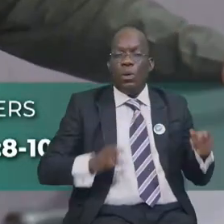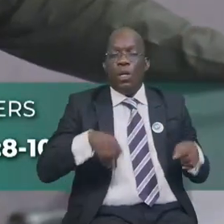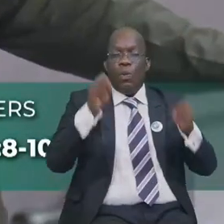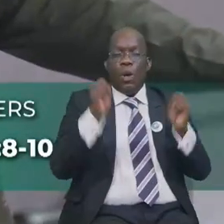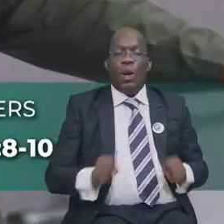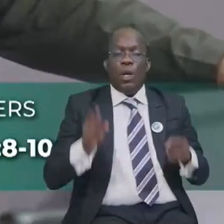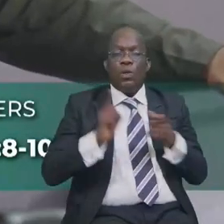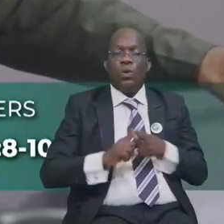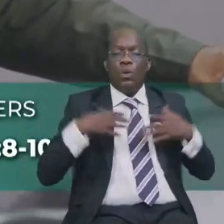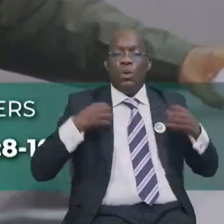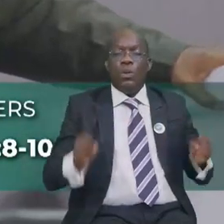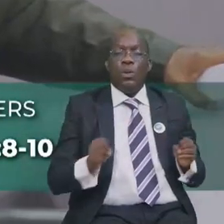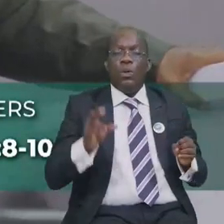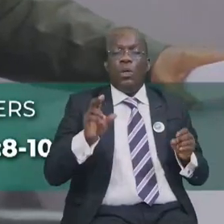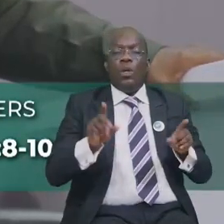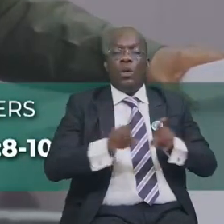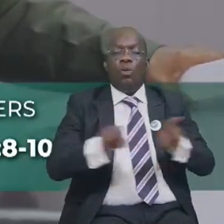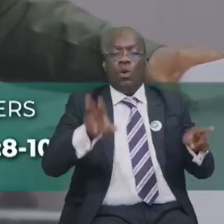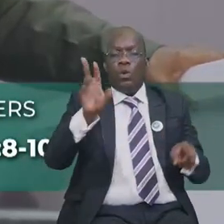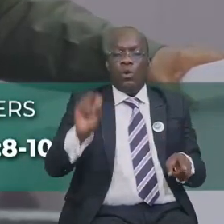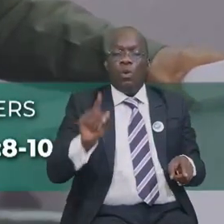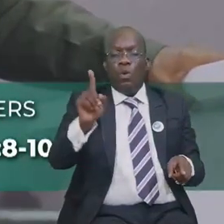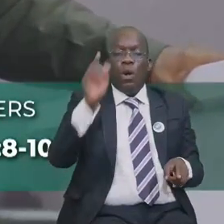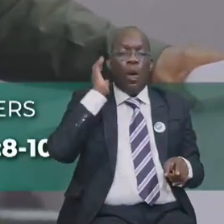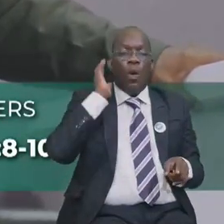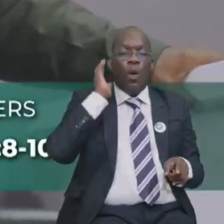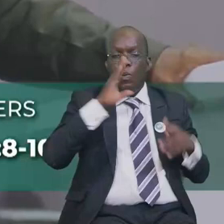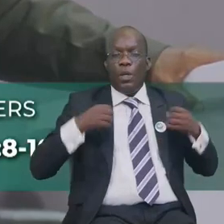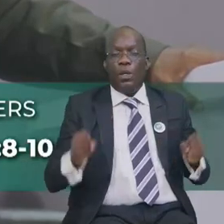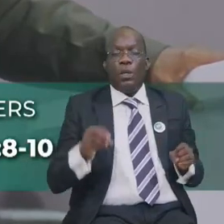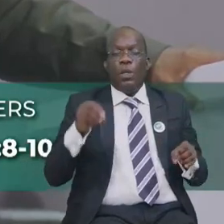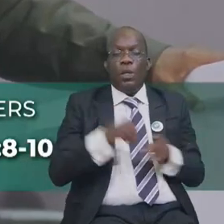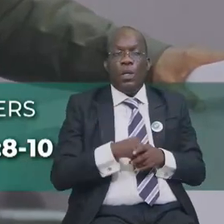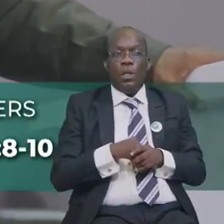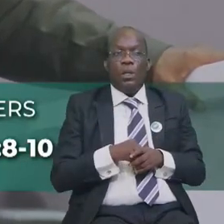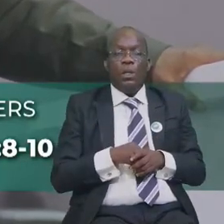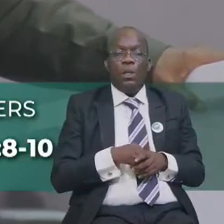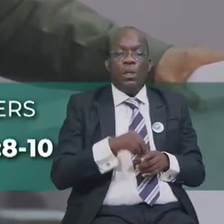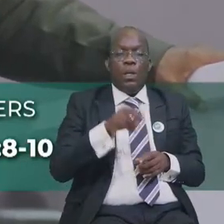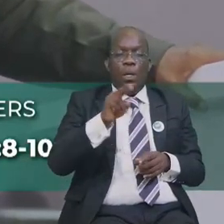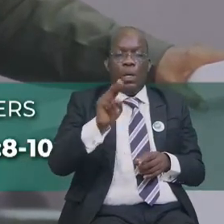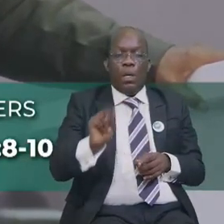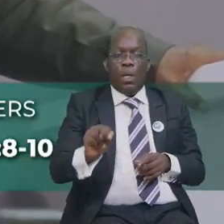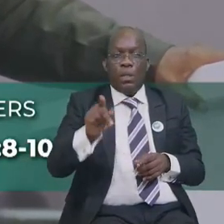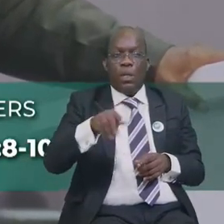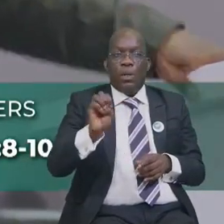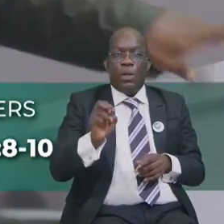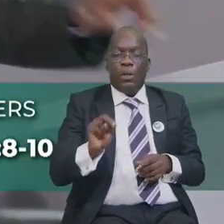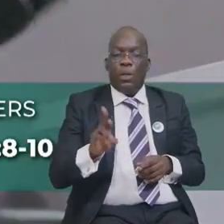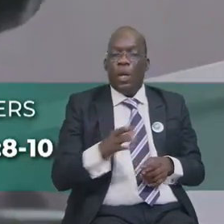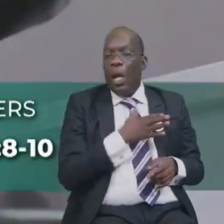guérir. Mais personne ne sera guéri maintenant à Nazareth, Capernaum, à